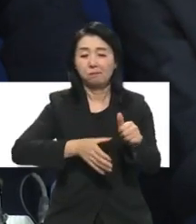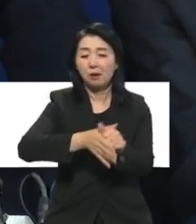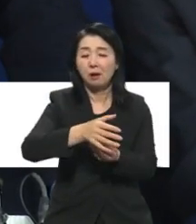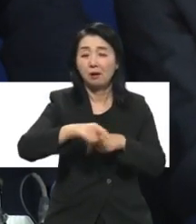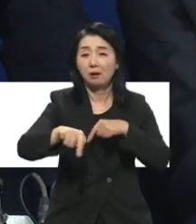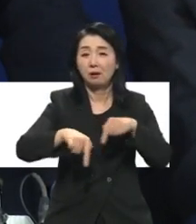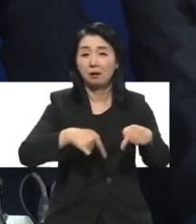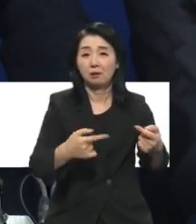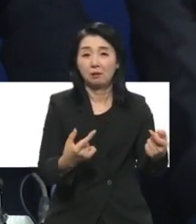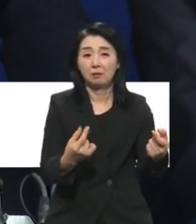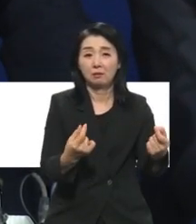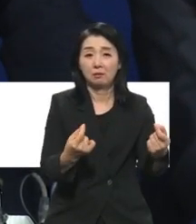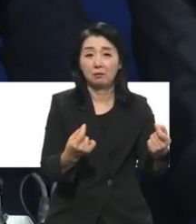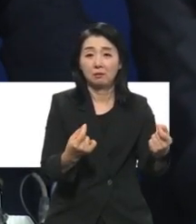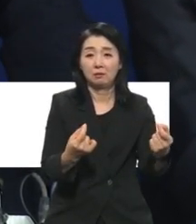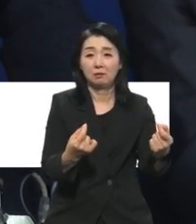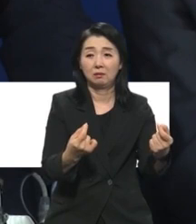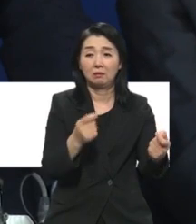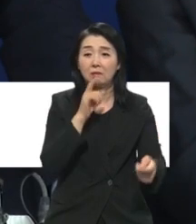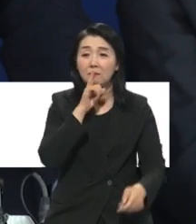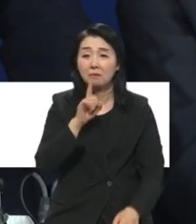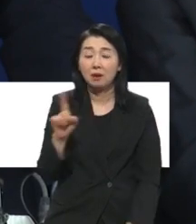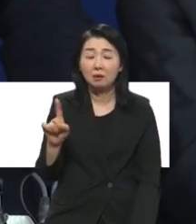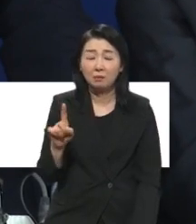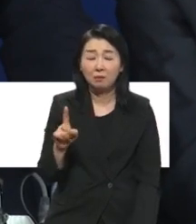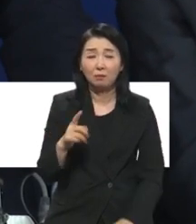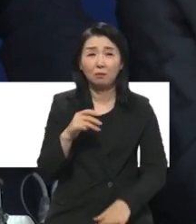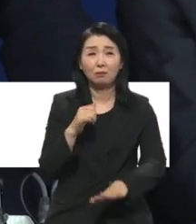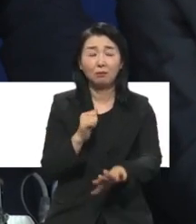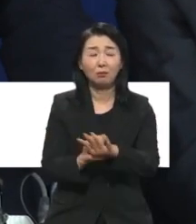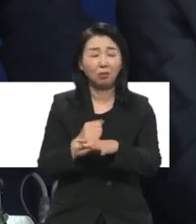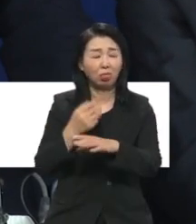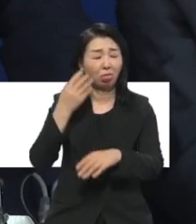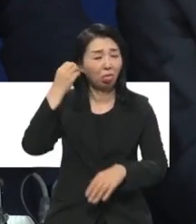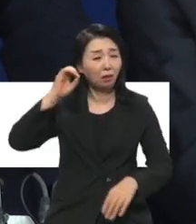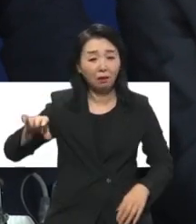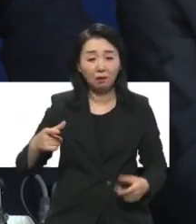해도 복된 말로 귓등으로 만드는